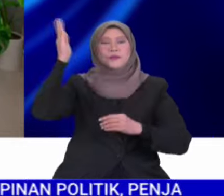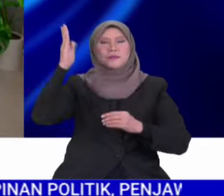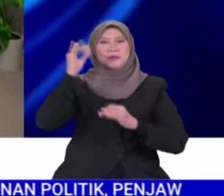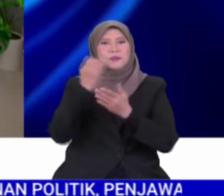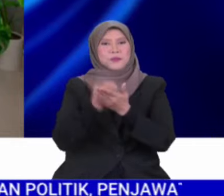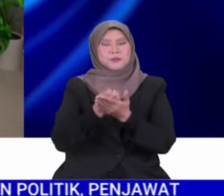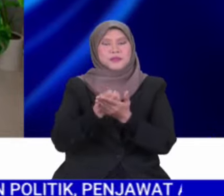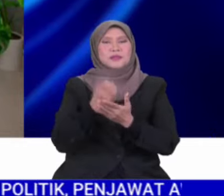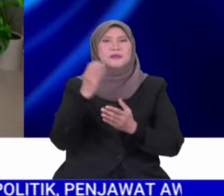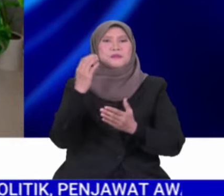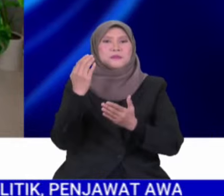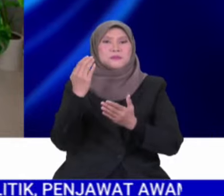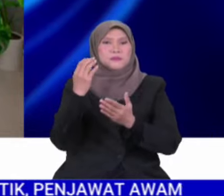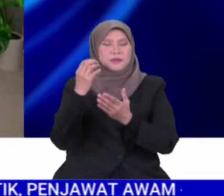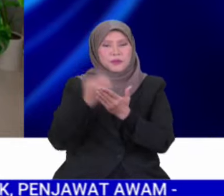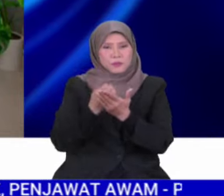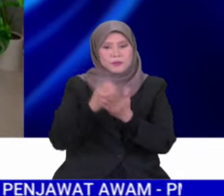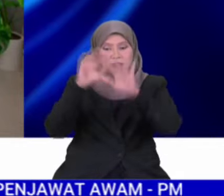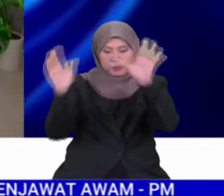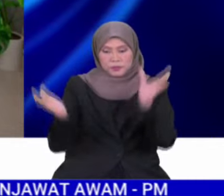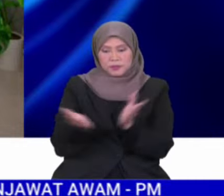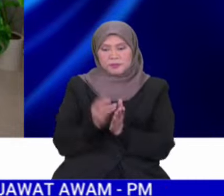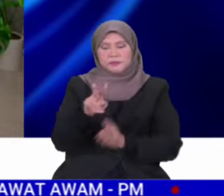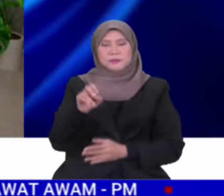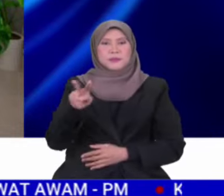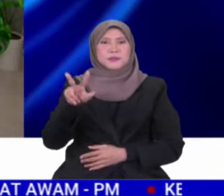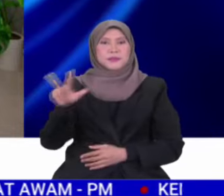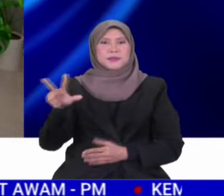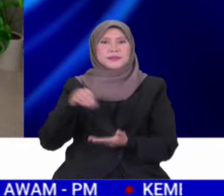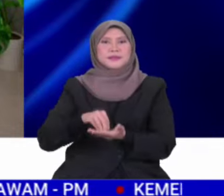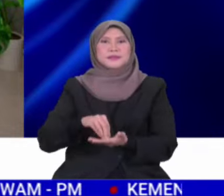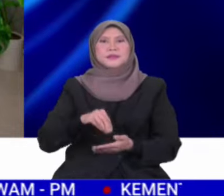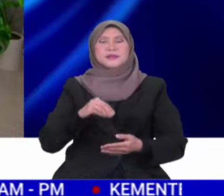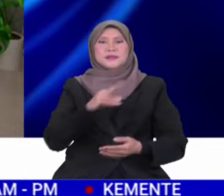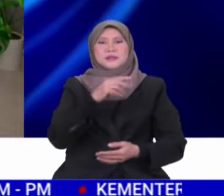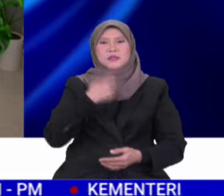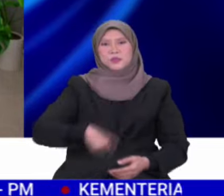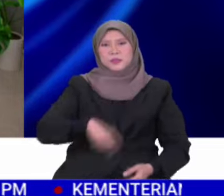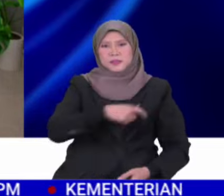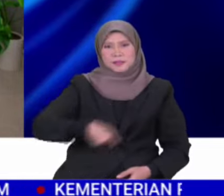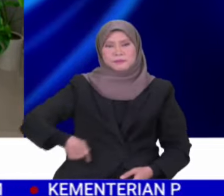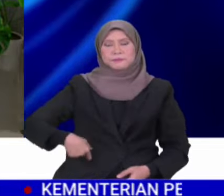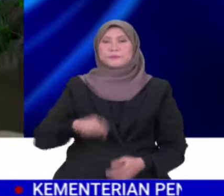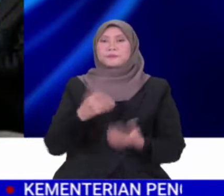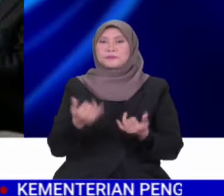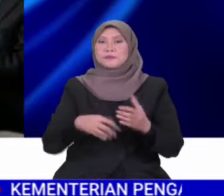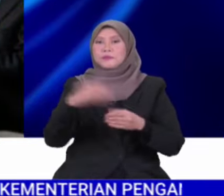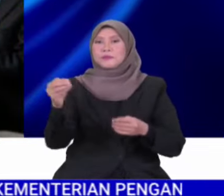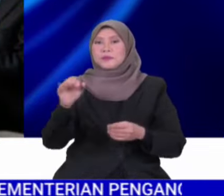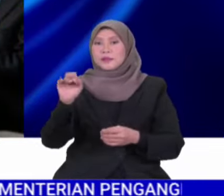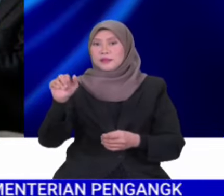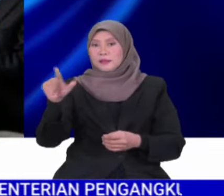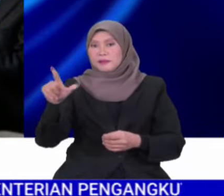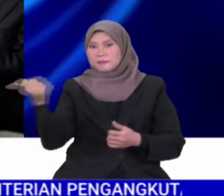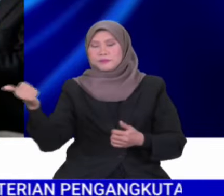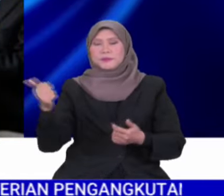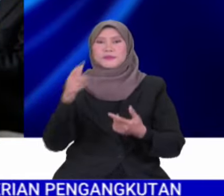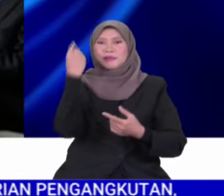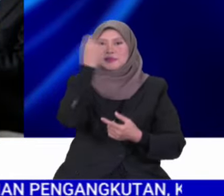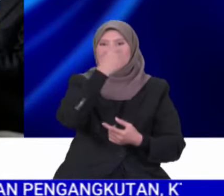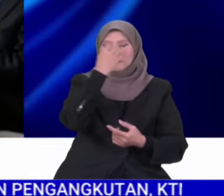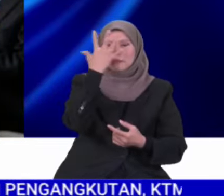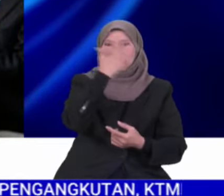Dunia WEF 2023 di Davos, Switzerland. Selain Intel, pengeluar produk kecantikan, fabrik dan